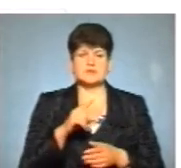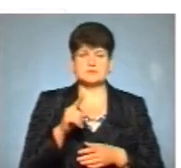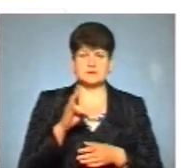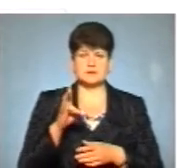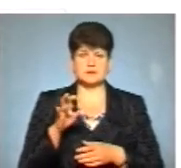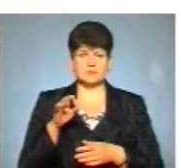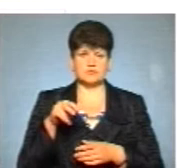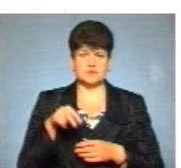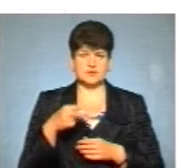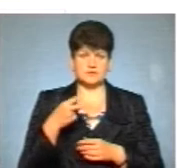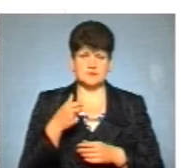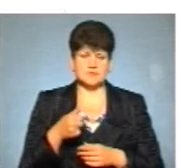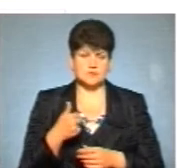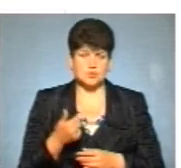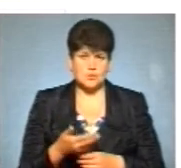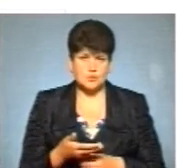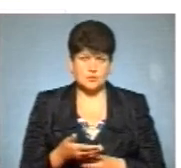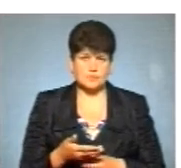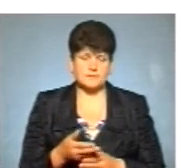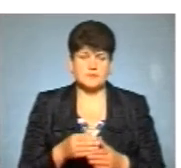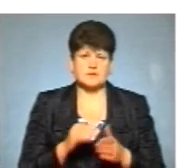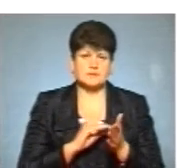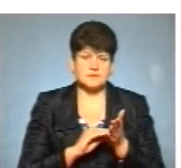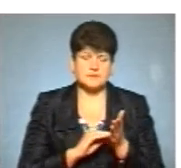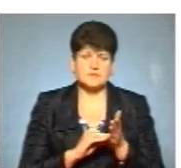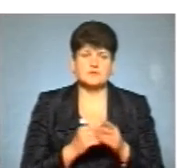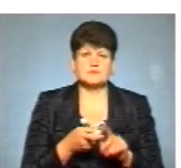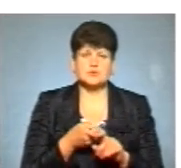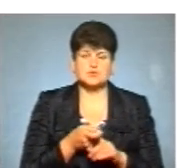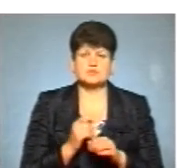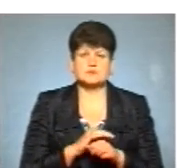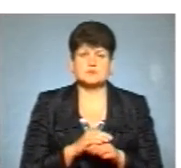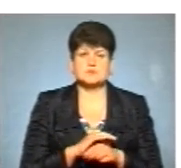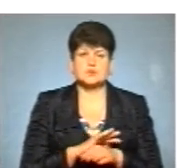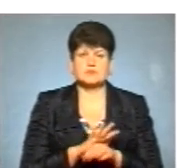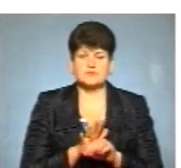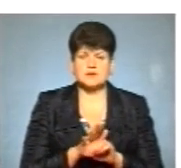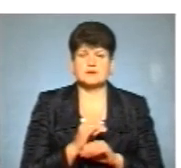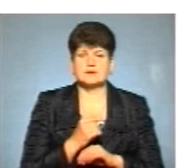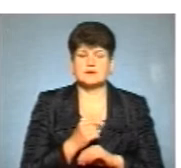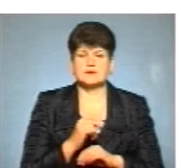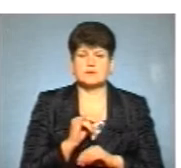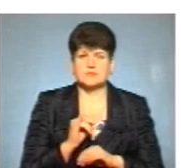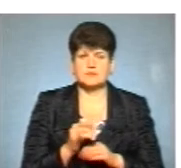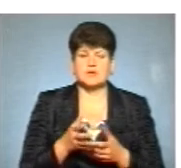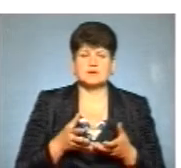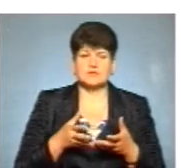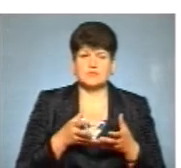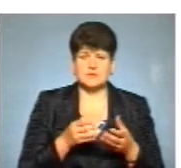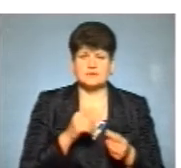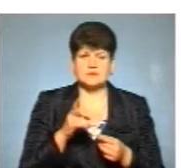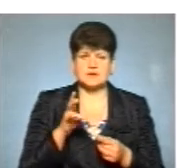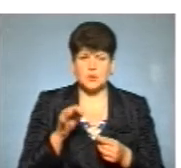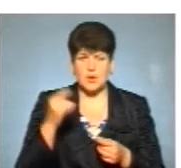оцінювання 2020 року, цитую, через епідемію коронавірусу та негативний вплив ЗНО на психіку